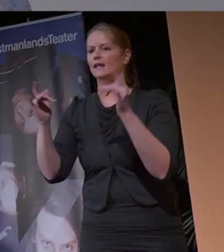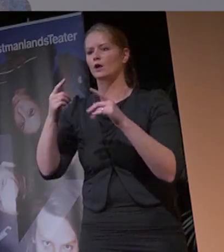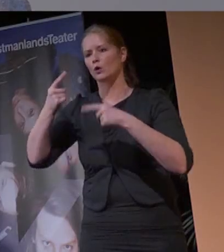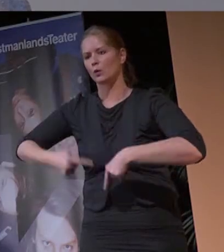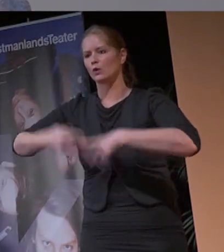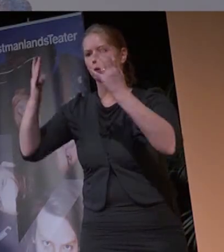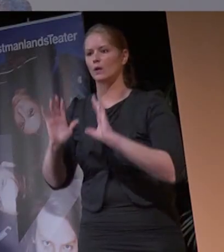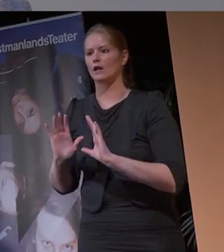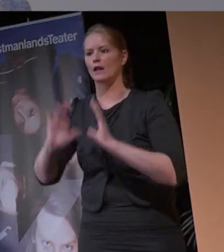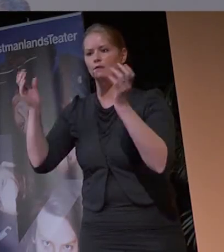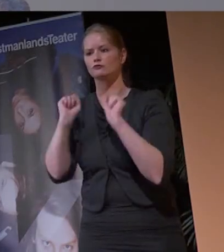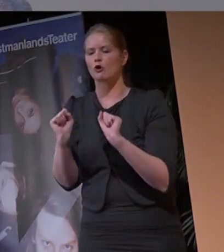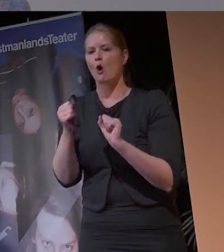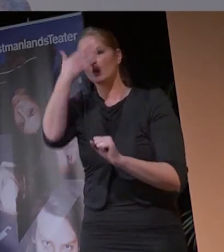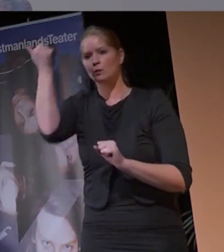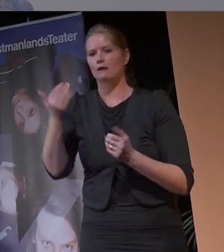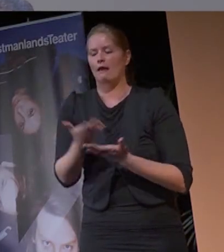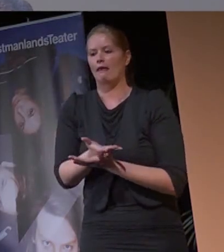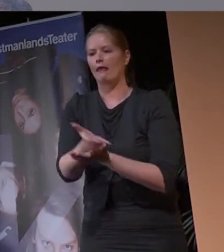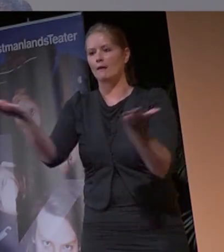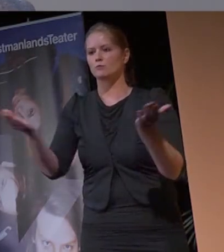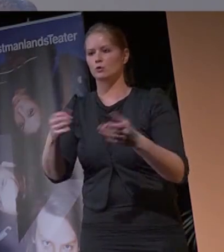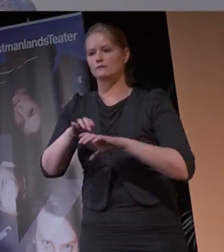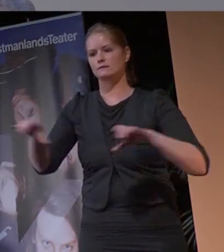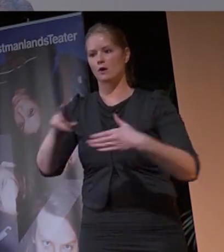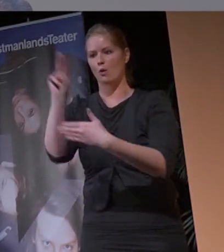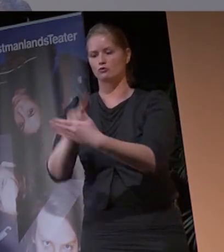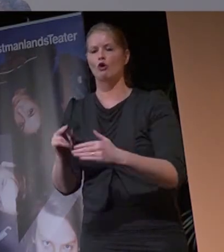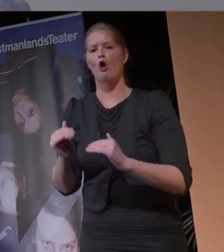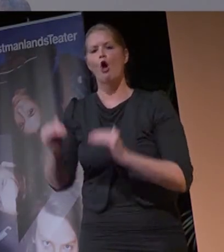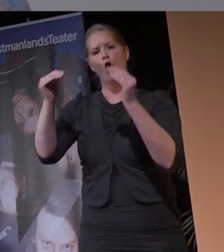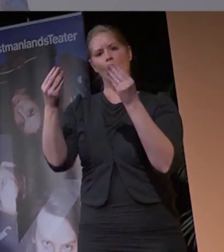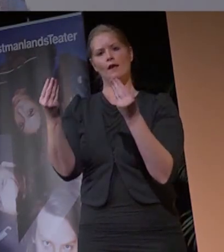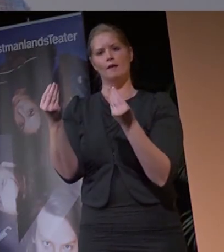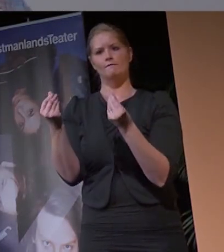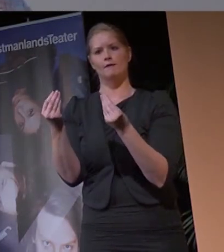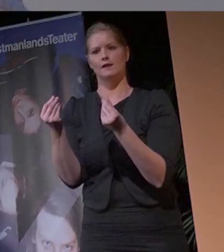att erbjuda scenkonst av hög kvalitet som berör.